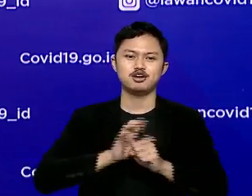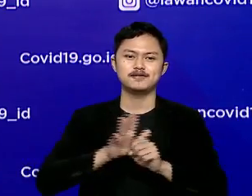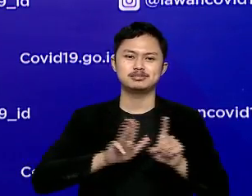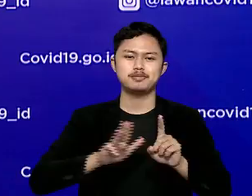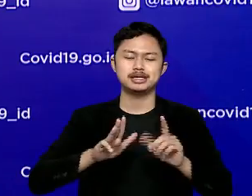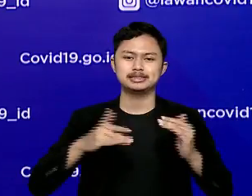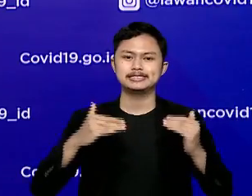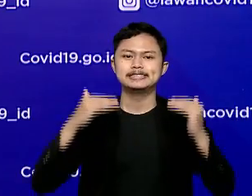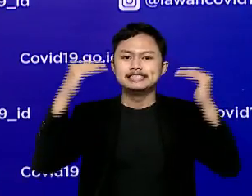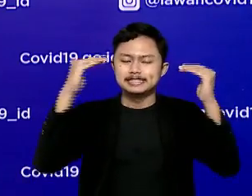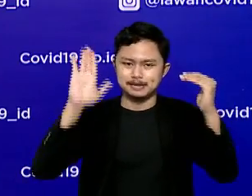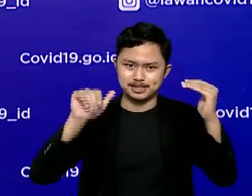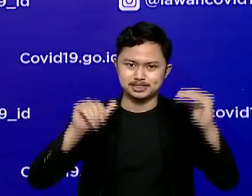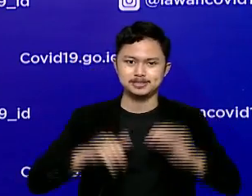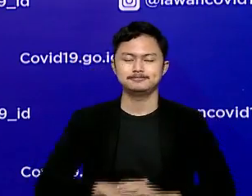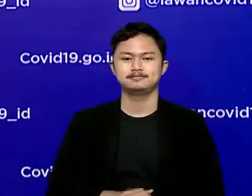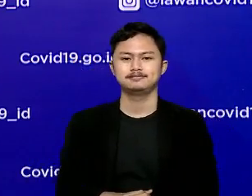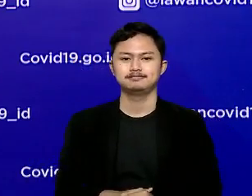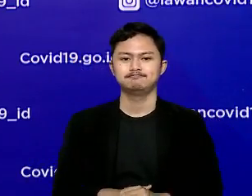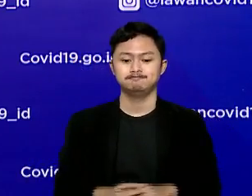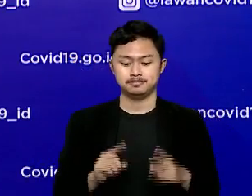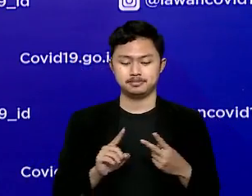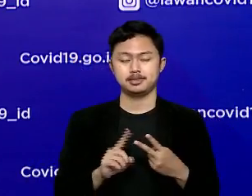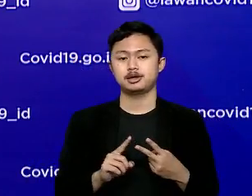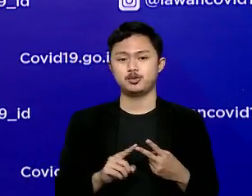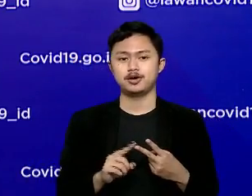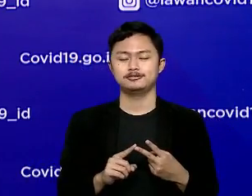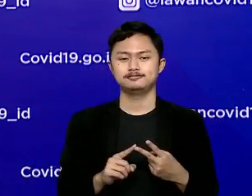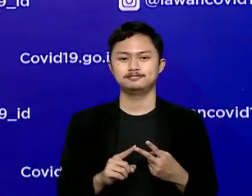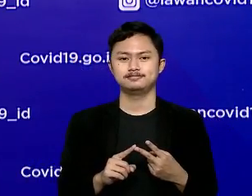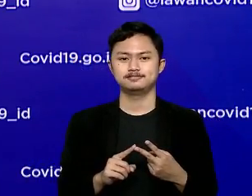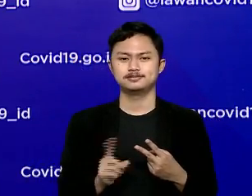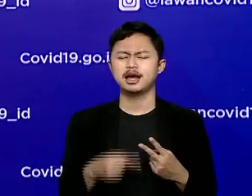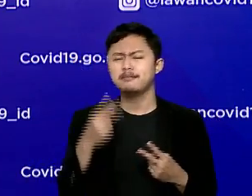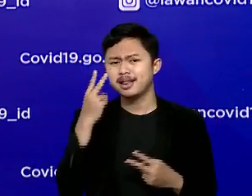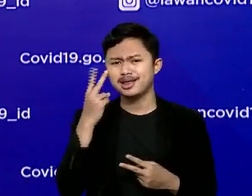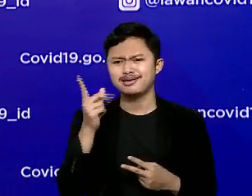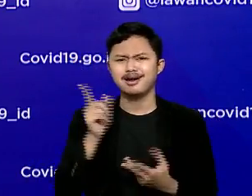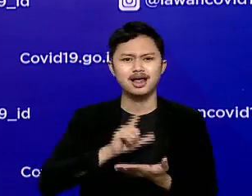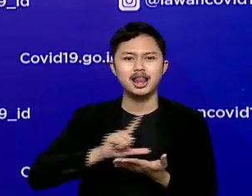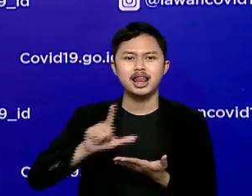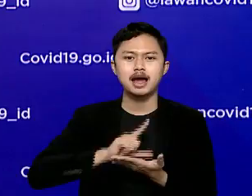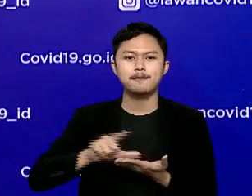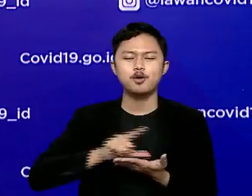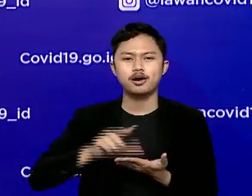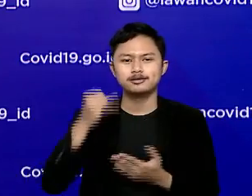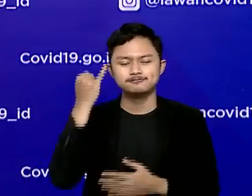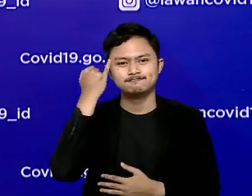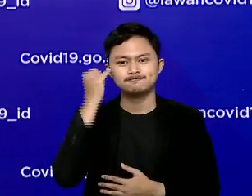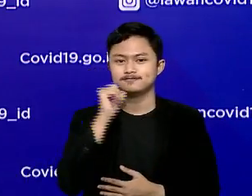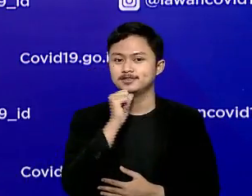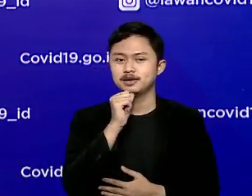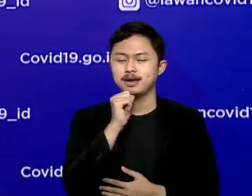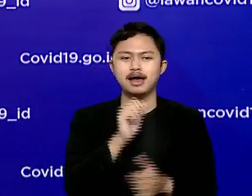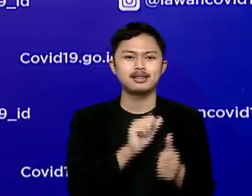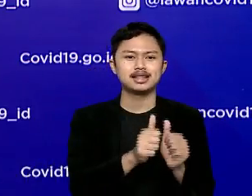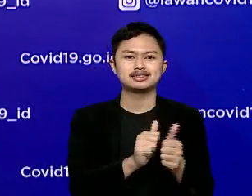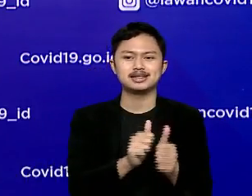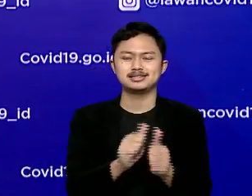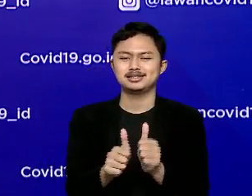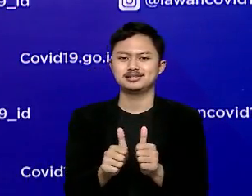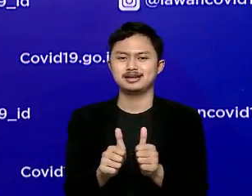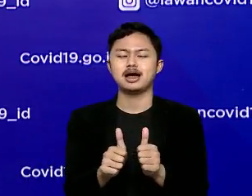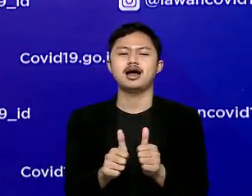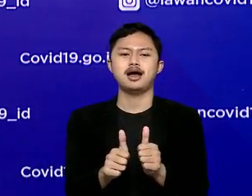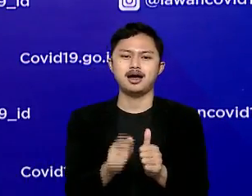yang masih tetap ada. Yang kedua, berdasarkan hasil laporan ilmiah dari uji coba,